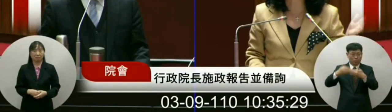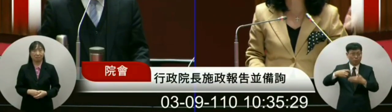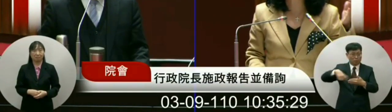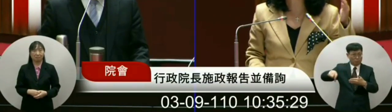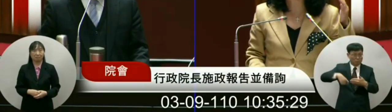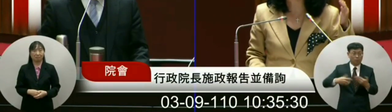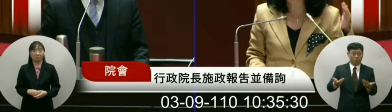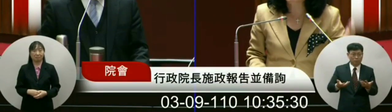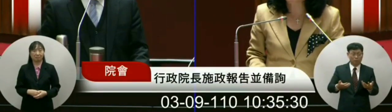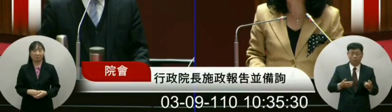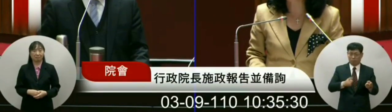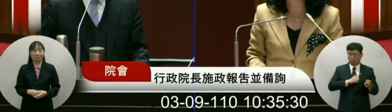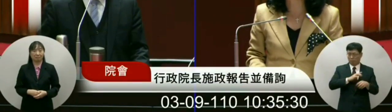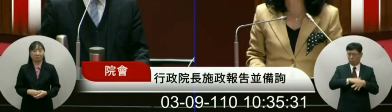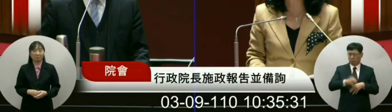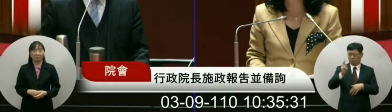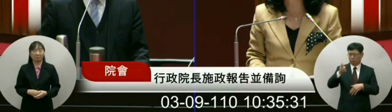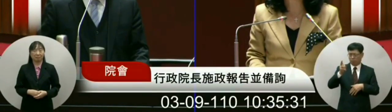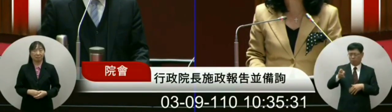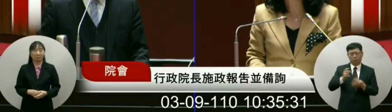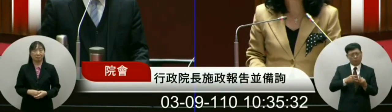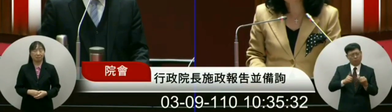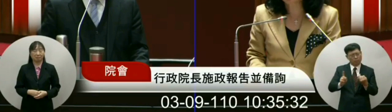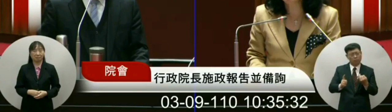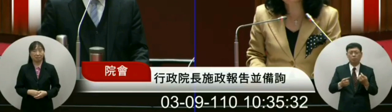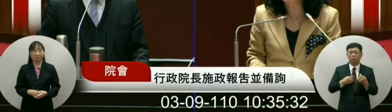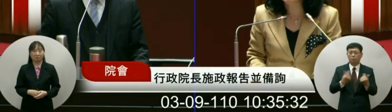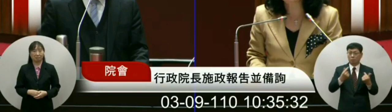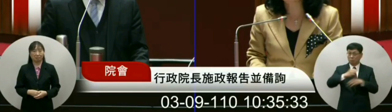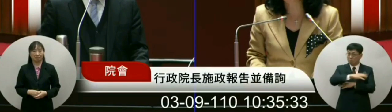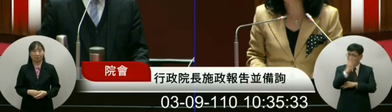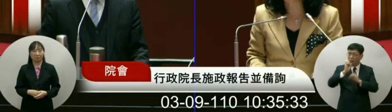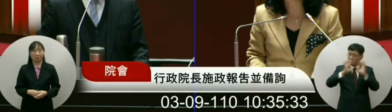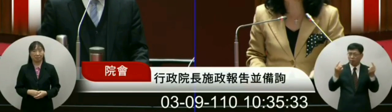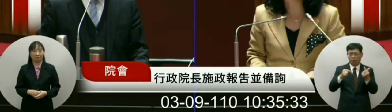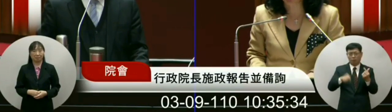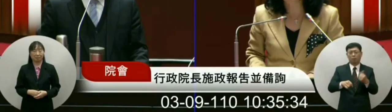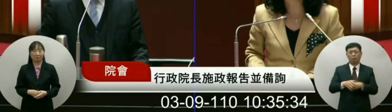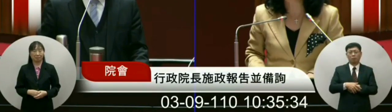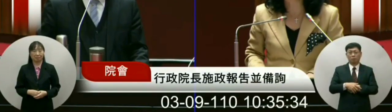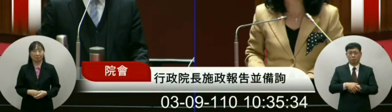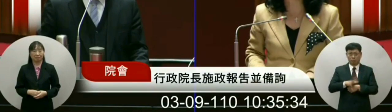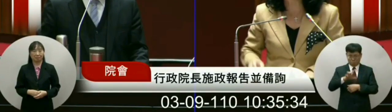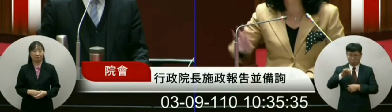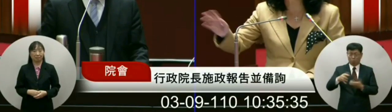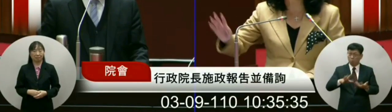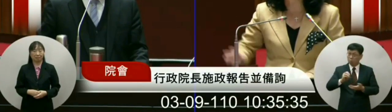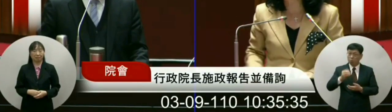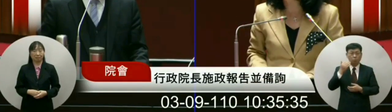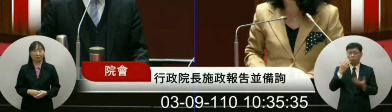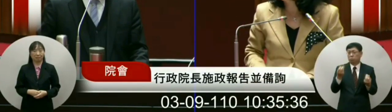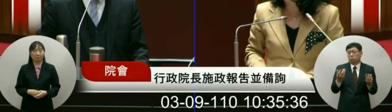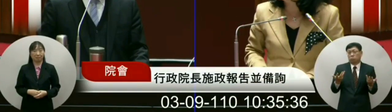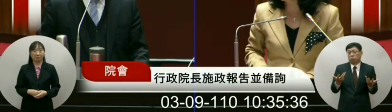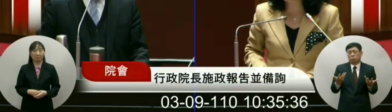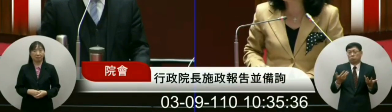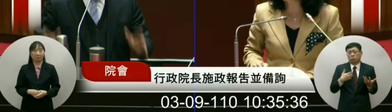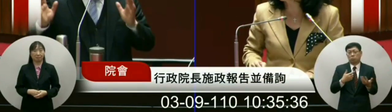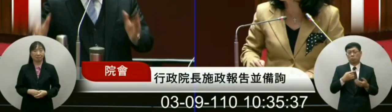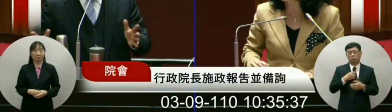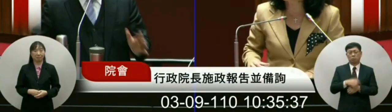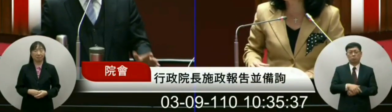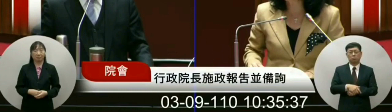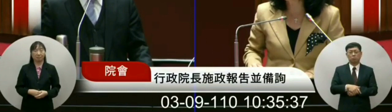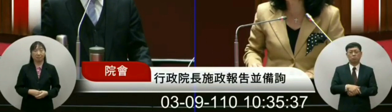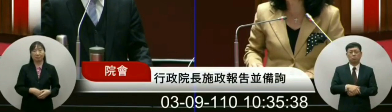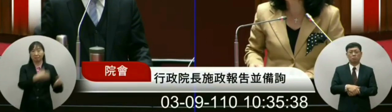关系，然后你下了一个指导棋。我们看到报道是这样子了，但有还是没有？如果没有的话，那个主委你就不用